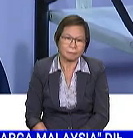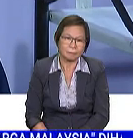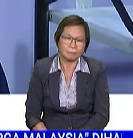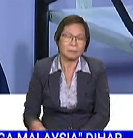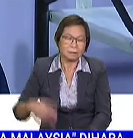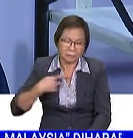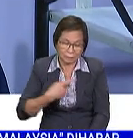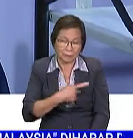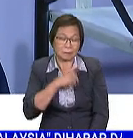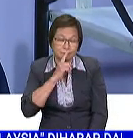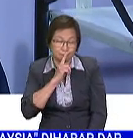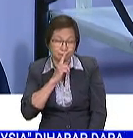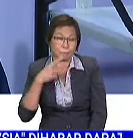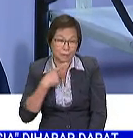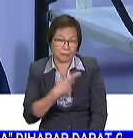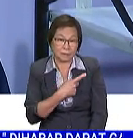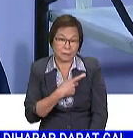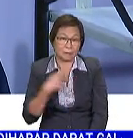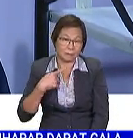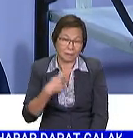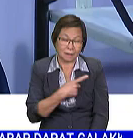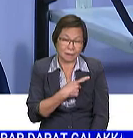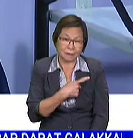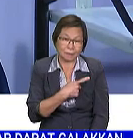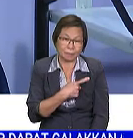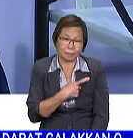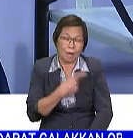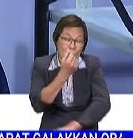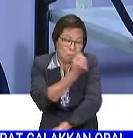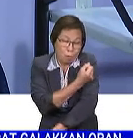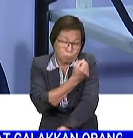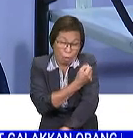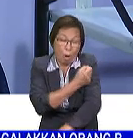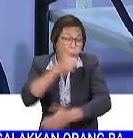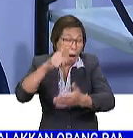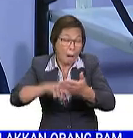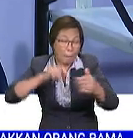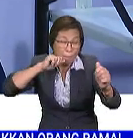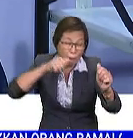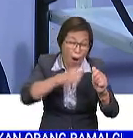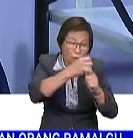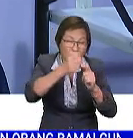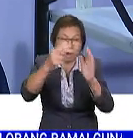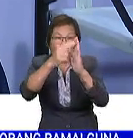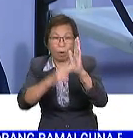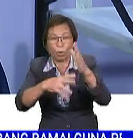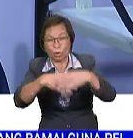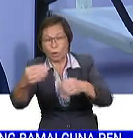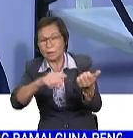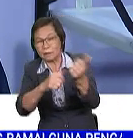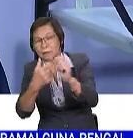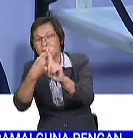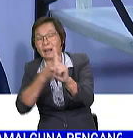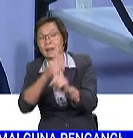kita akan pastikan bahawa apa juga arahan ataupun peraturan yang keluar daripada